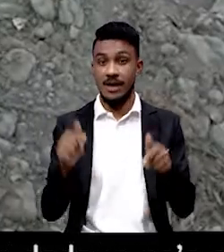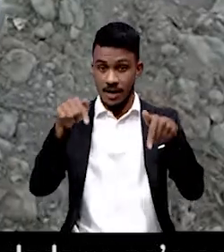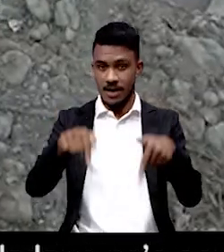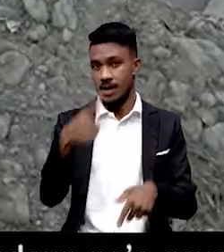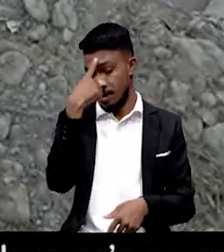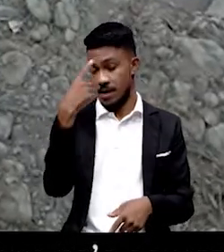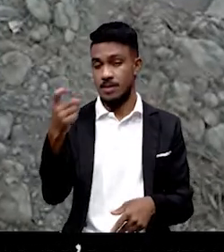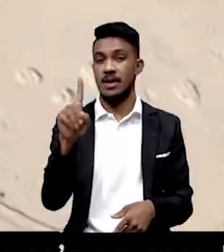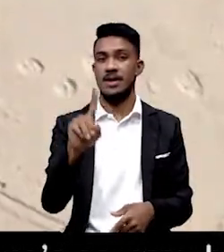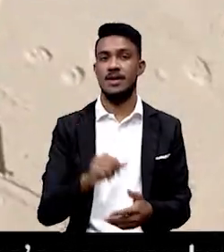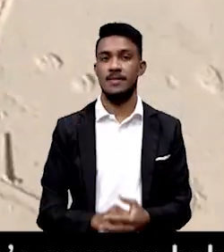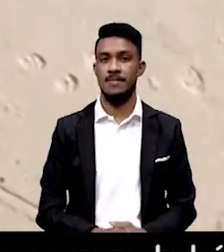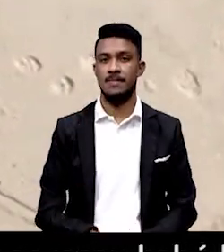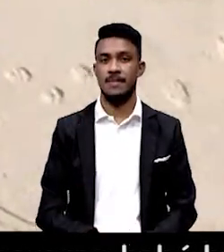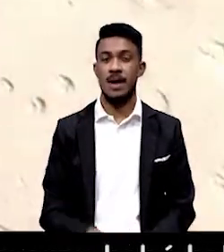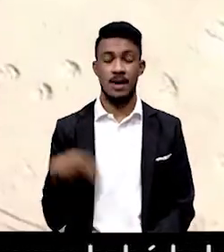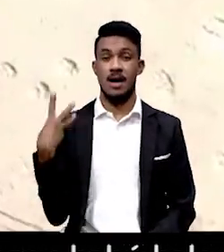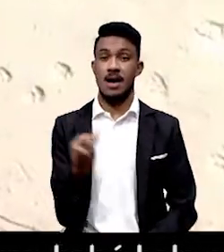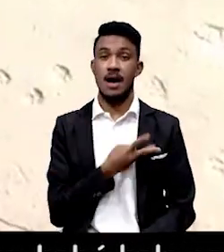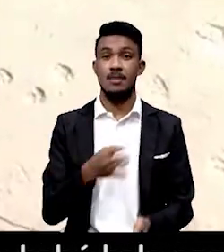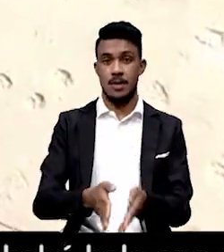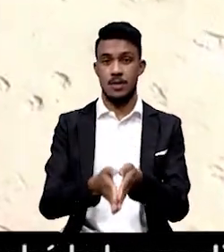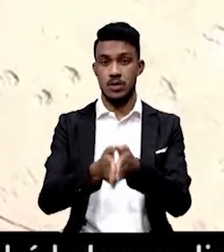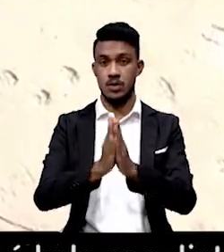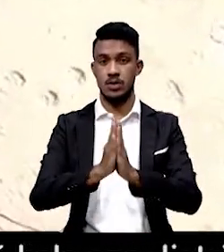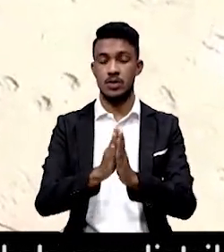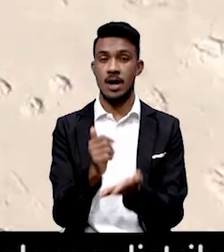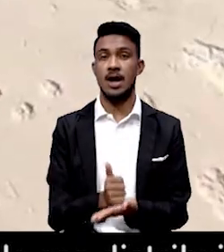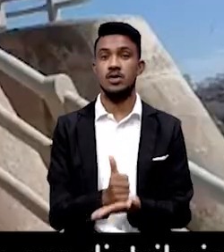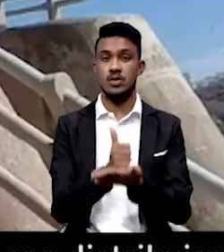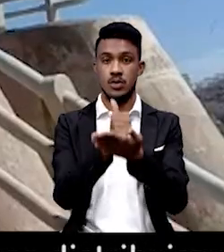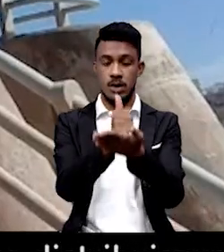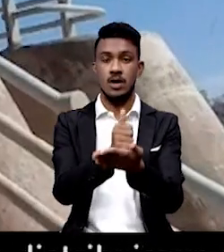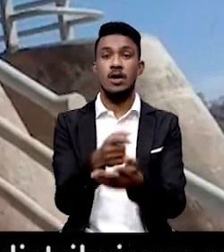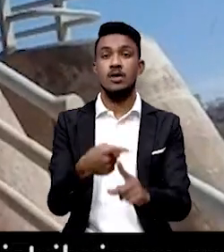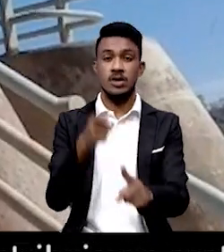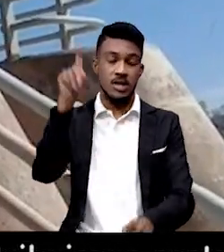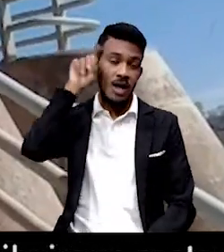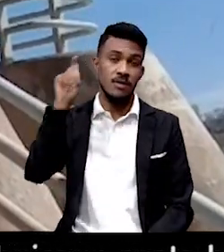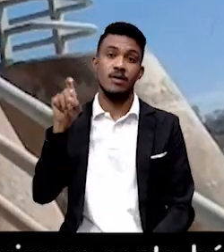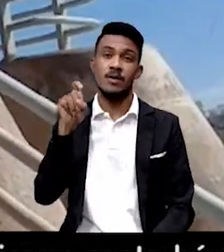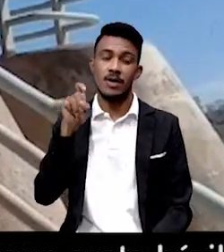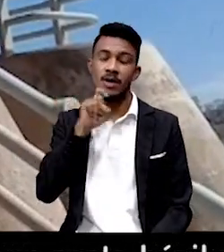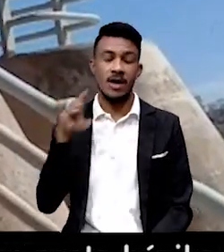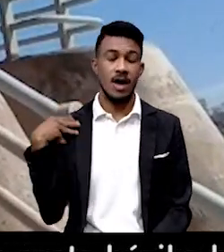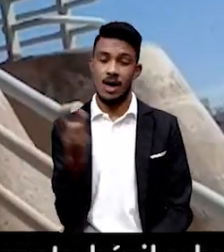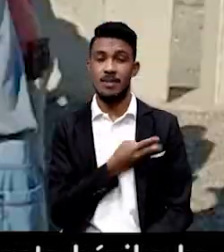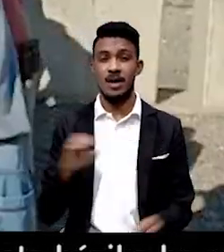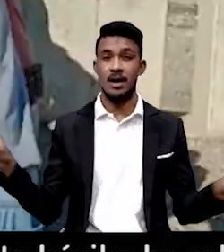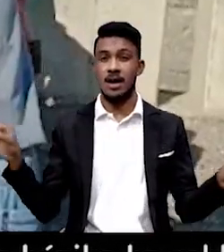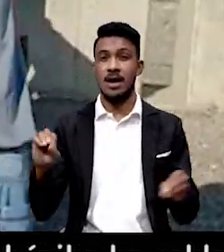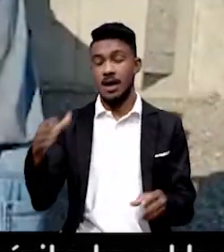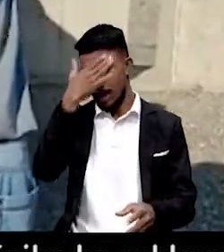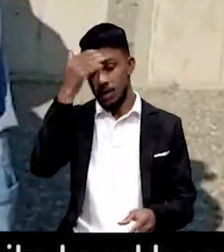nene, ami husu azura husi abonana, ami lahaluha husu obriaru